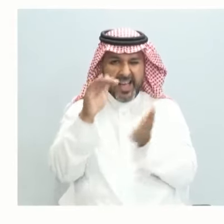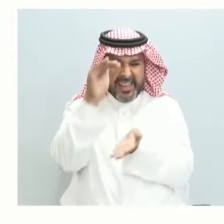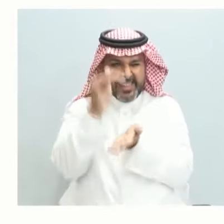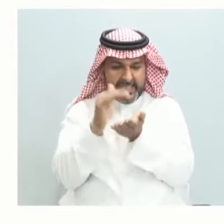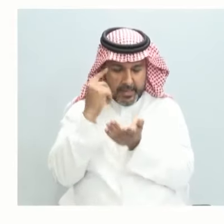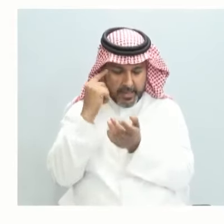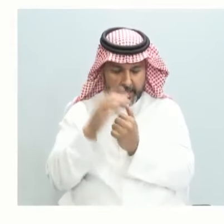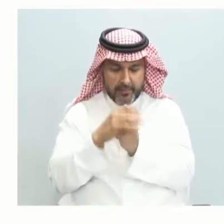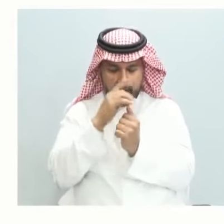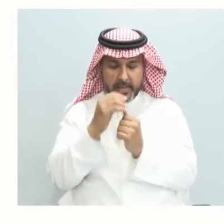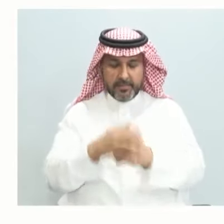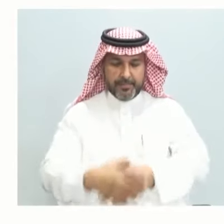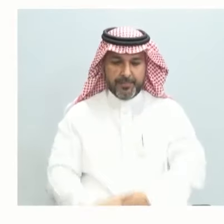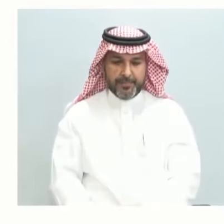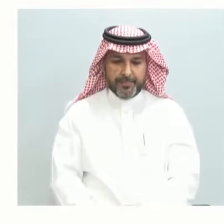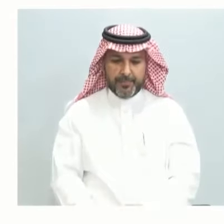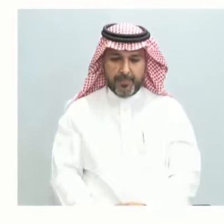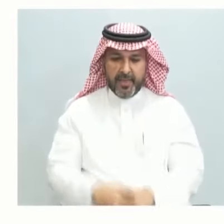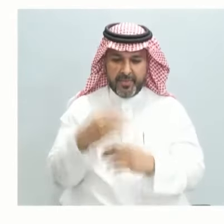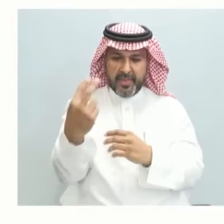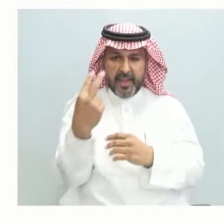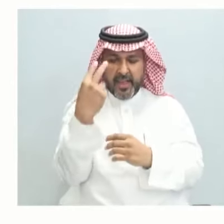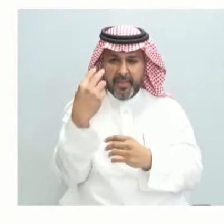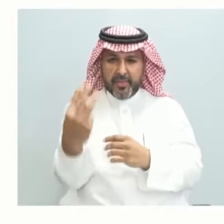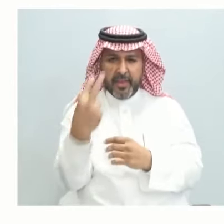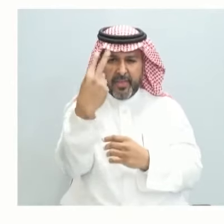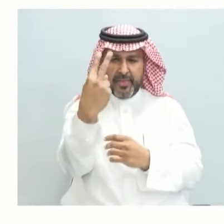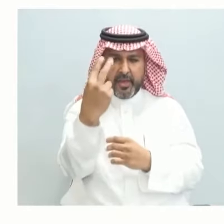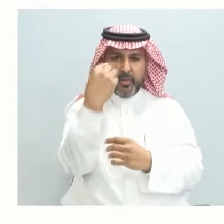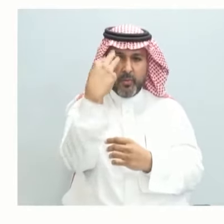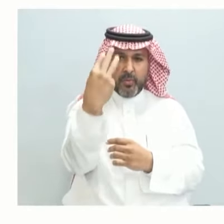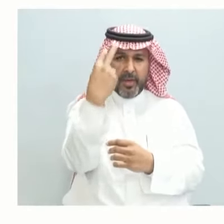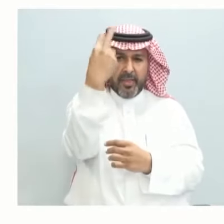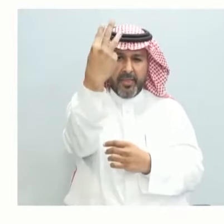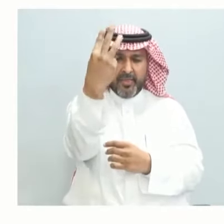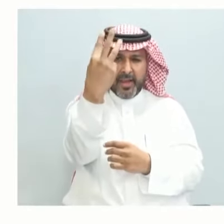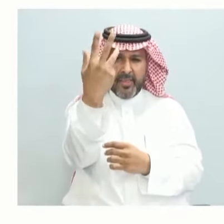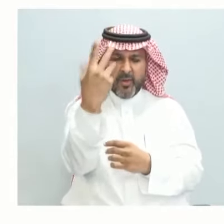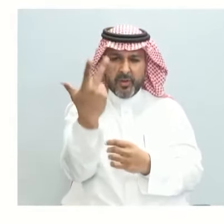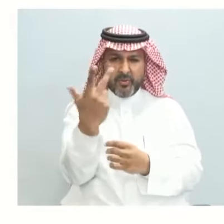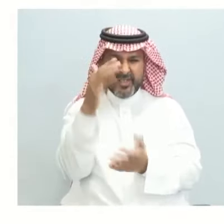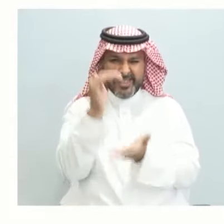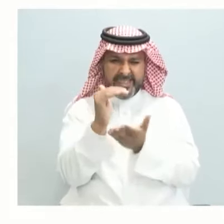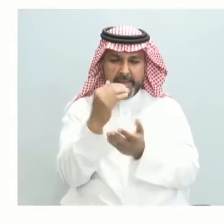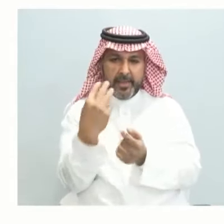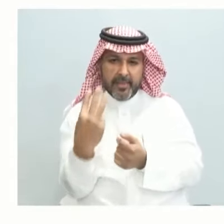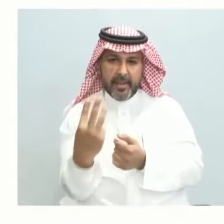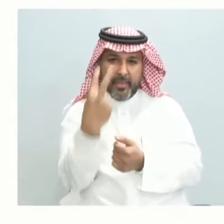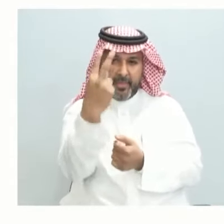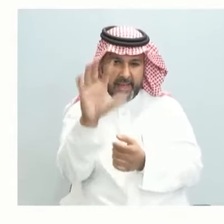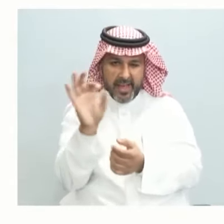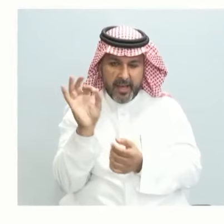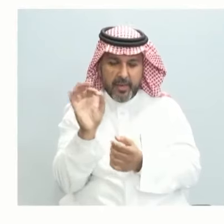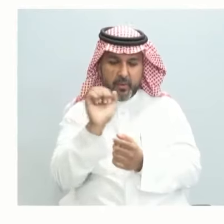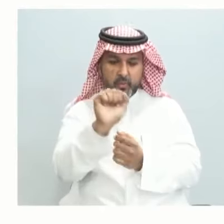كما قلنا دائما نختار القيمه الاقل اذا سنختار ثلاثه اس اثنين ثم نختار صاد اذا القاسم المشترك